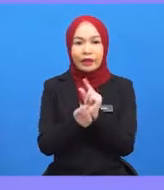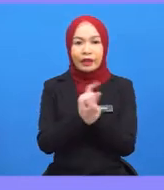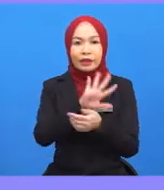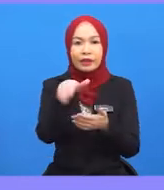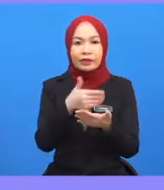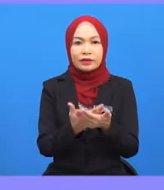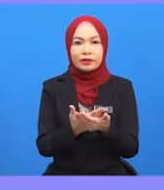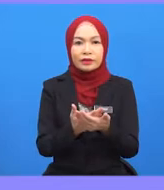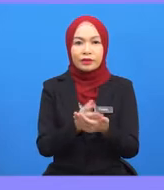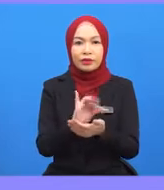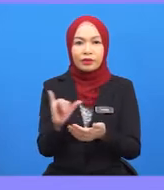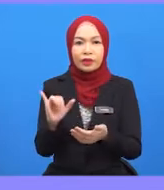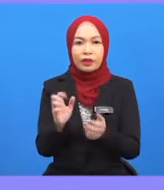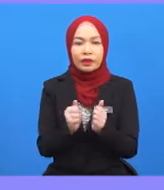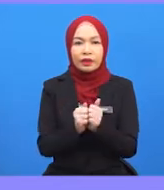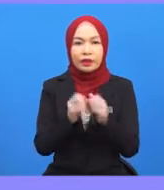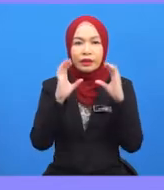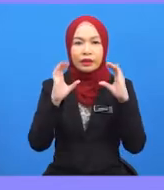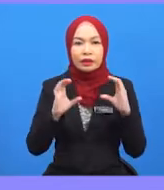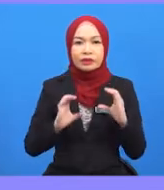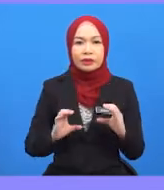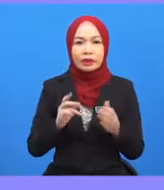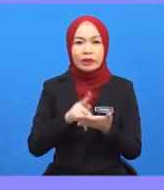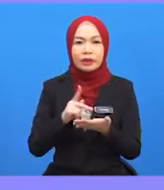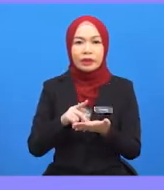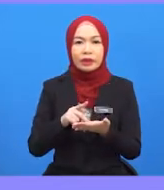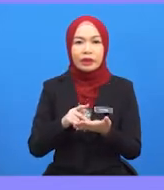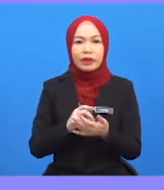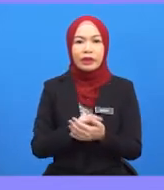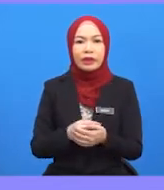Gantikan kesemua maklumat dalam formula penetralan,